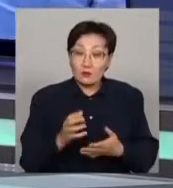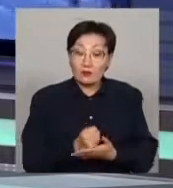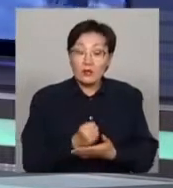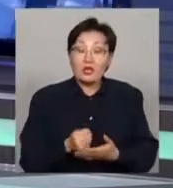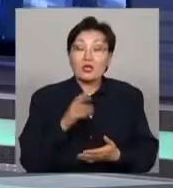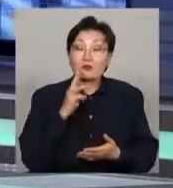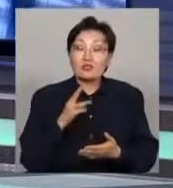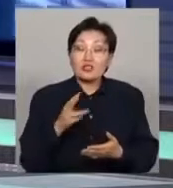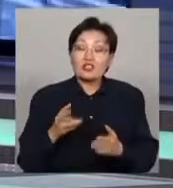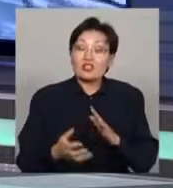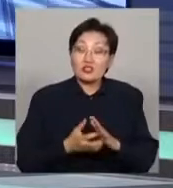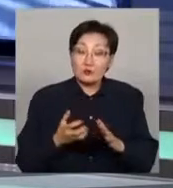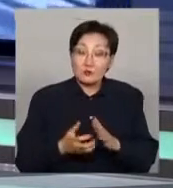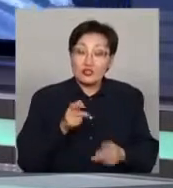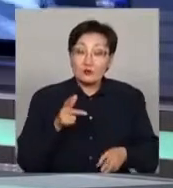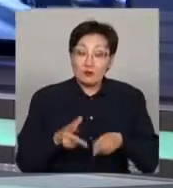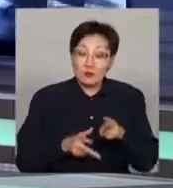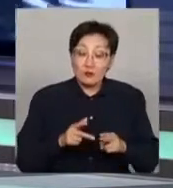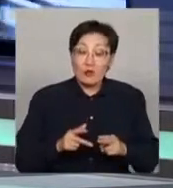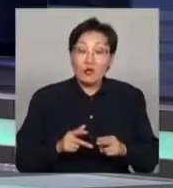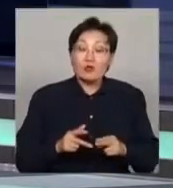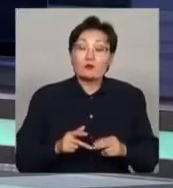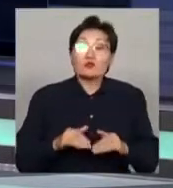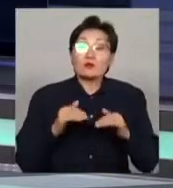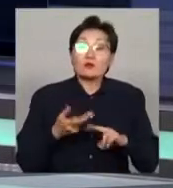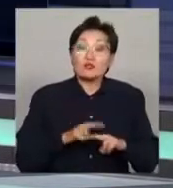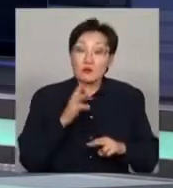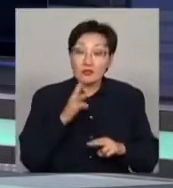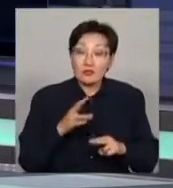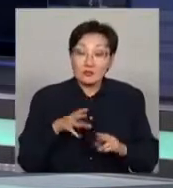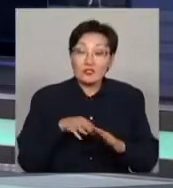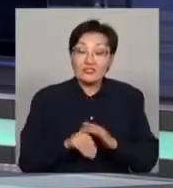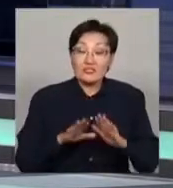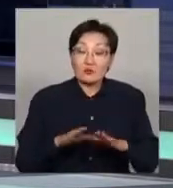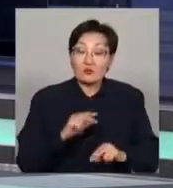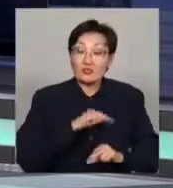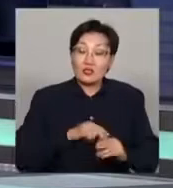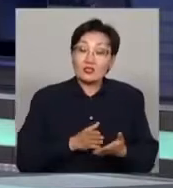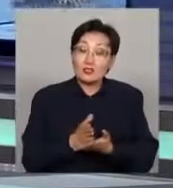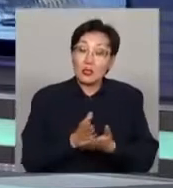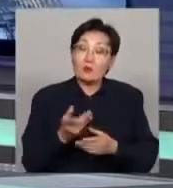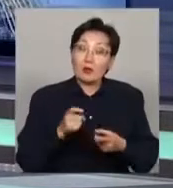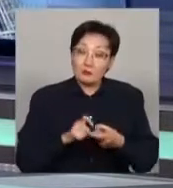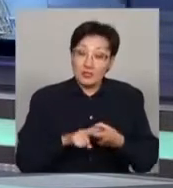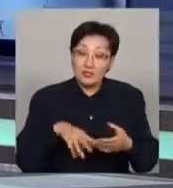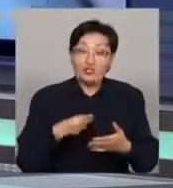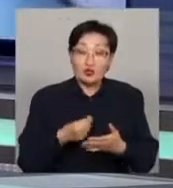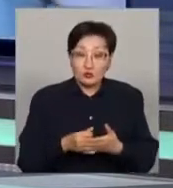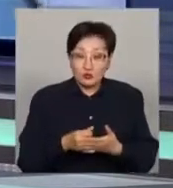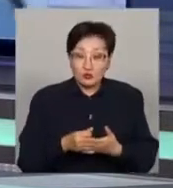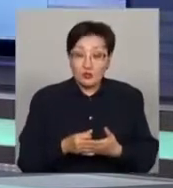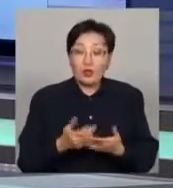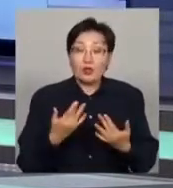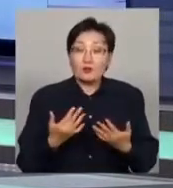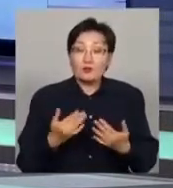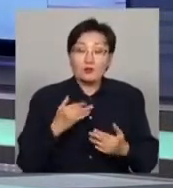айлығымыз шайлығымызға жетпейді дейді. Жоғары деп саналатын бұл жалақының өзі тек еңбек өтіліне байланысты берілетін көрінеді. Қанша